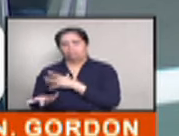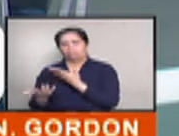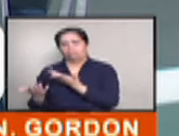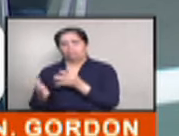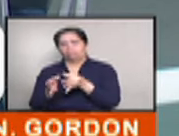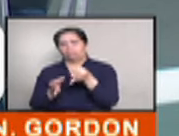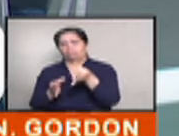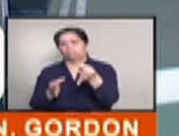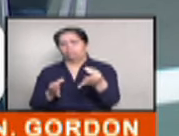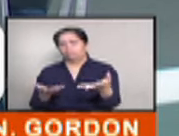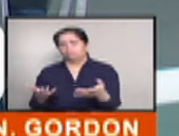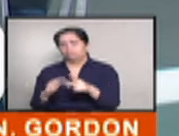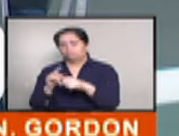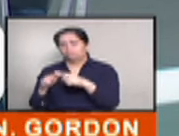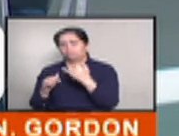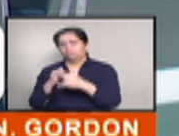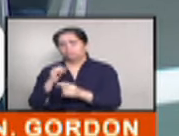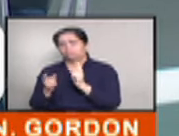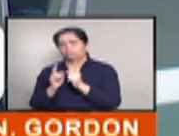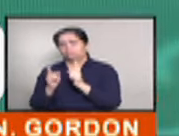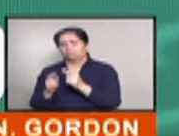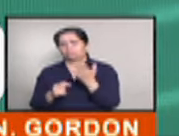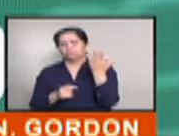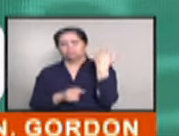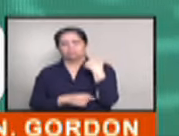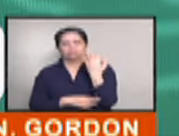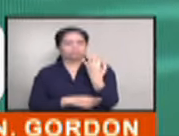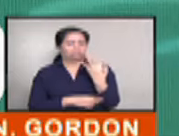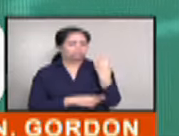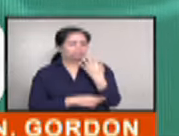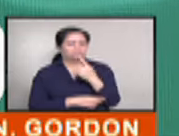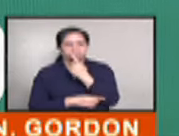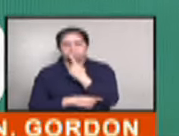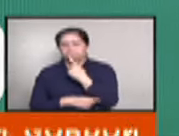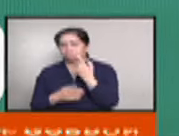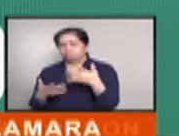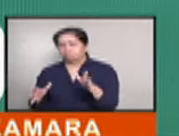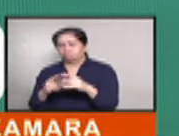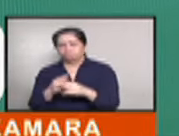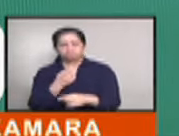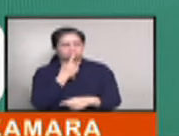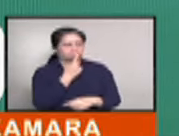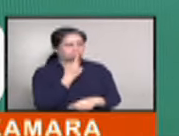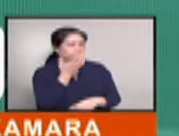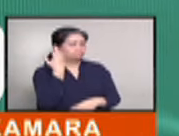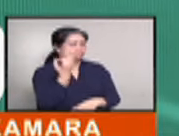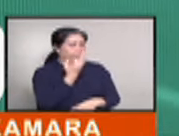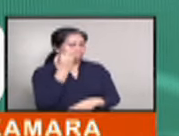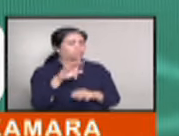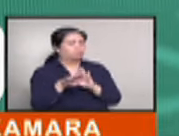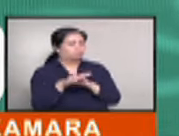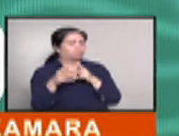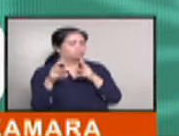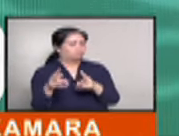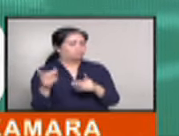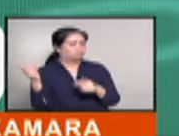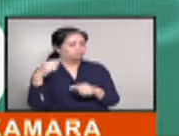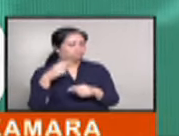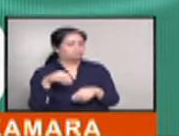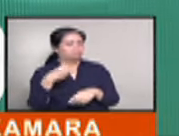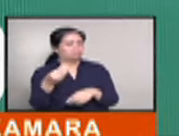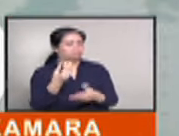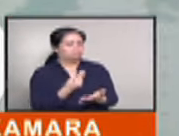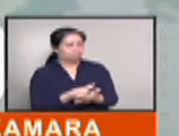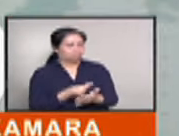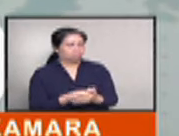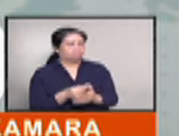Attorney Teblin. Kailan po kayo huli nag-usap ni Attorney? Last Friday po. Ano pong napag-usapan niyo noong Friday? Sabi niya nung last Friday, on the way na siya para ibigay